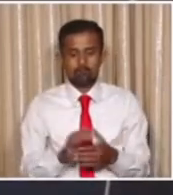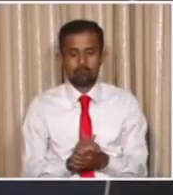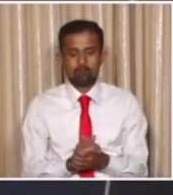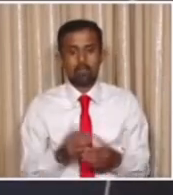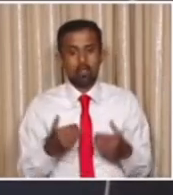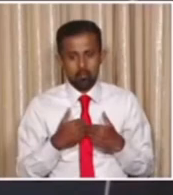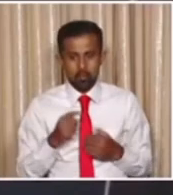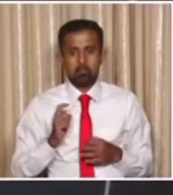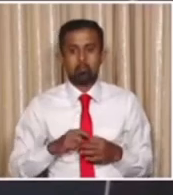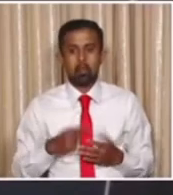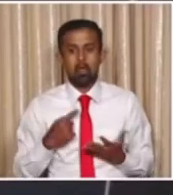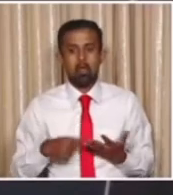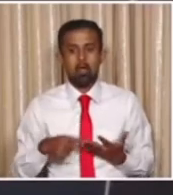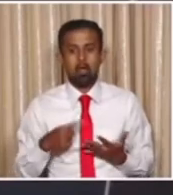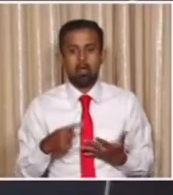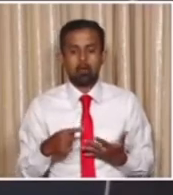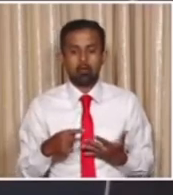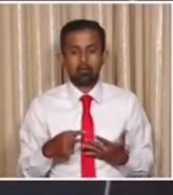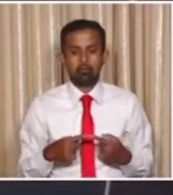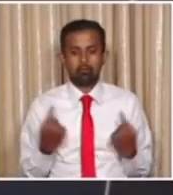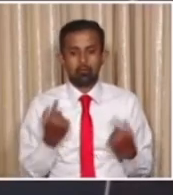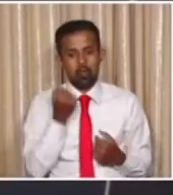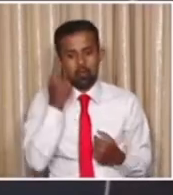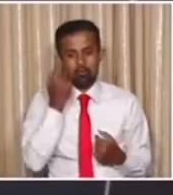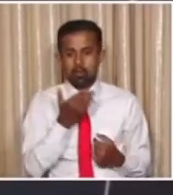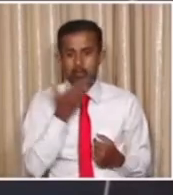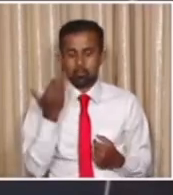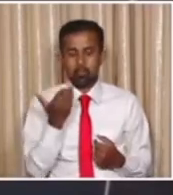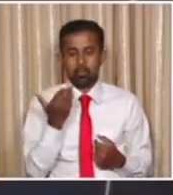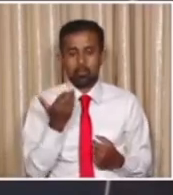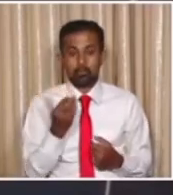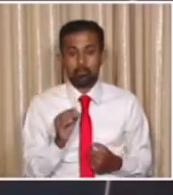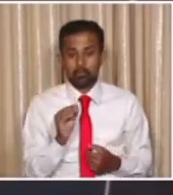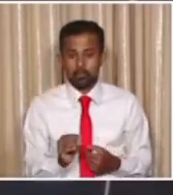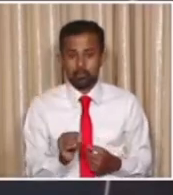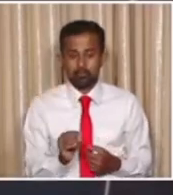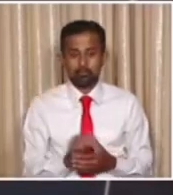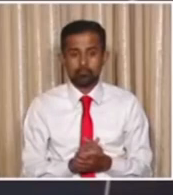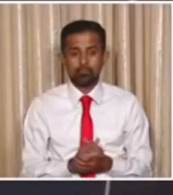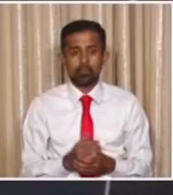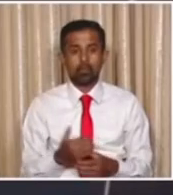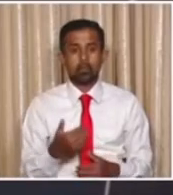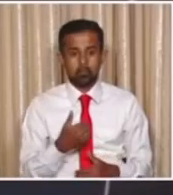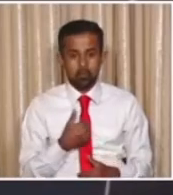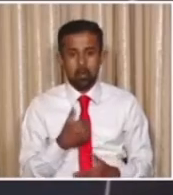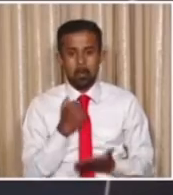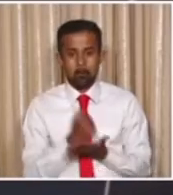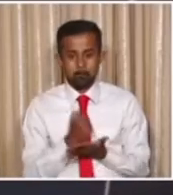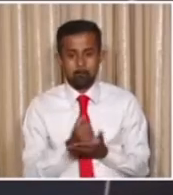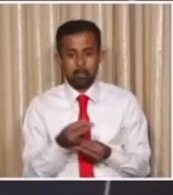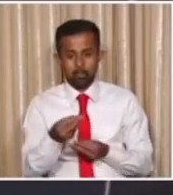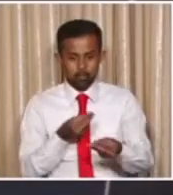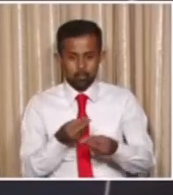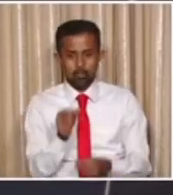තියෙනවා. අපිටත් තියෙනවා යම් යම් කරුණු සම්බන්ධයෙන් වෙනස් වූ මත තියෙන්න පුළුවන්. හැබැයි මම බැංකුවක ගනුදෙනු කරුවෙක්